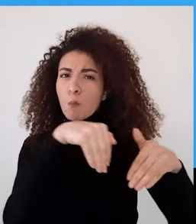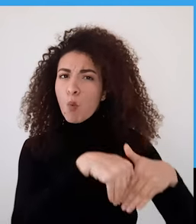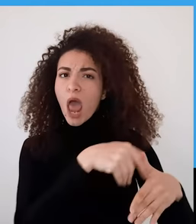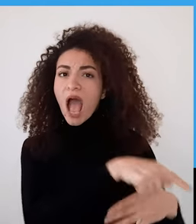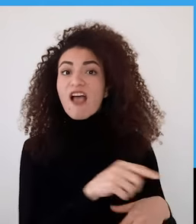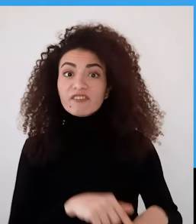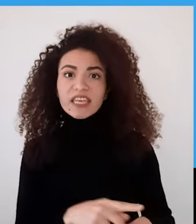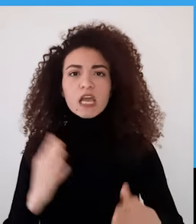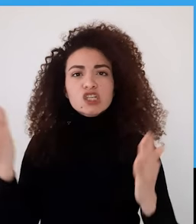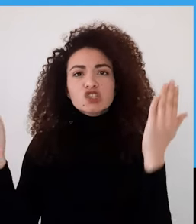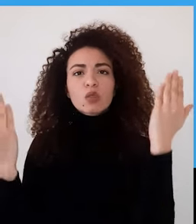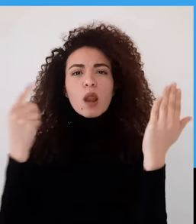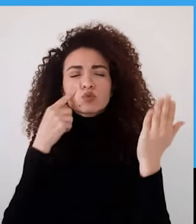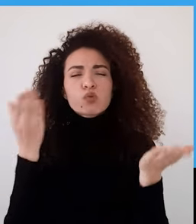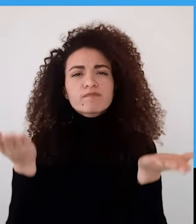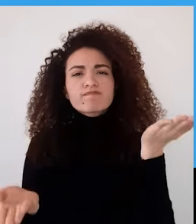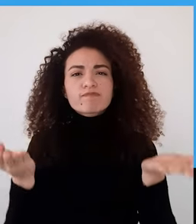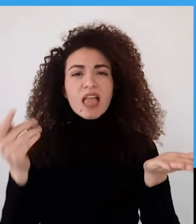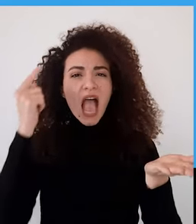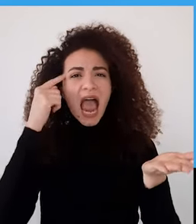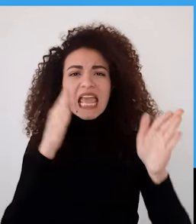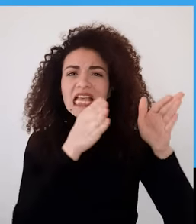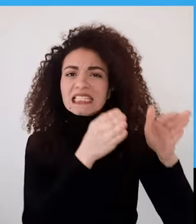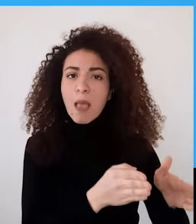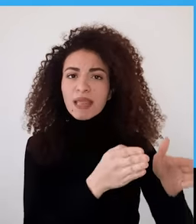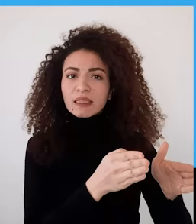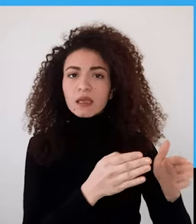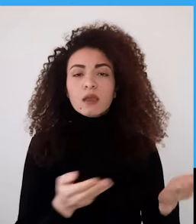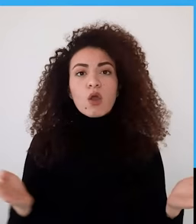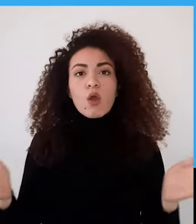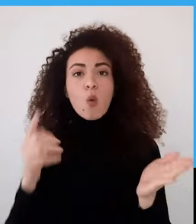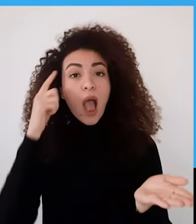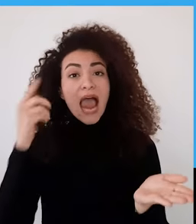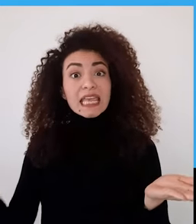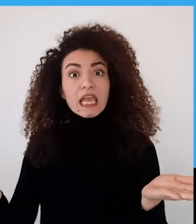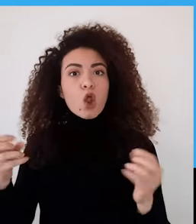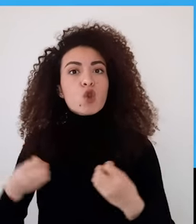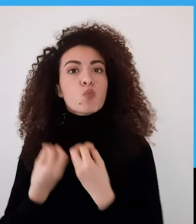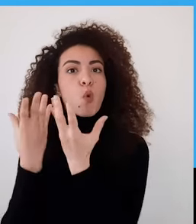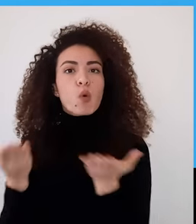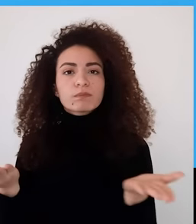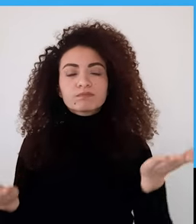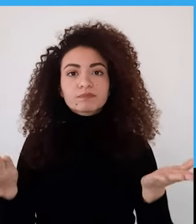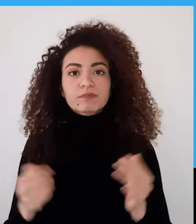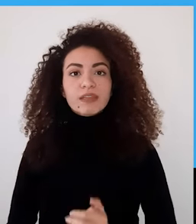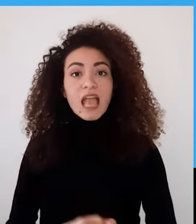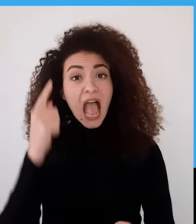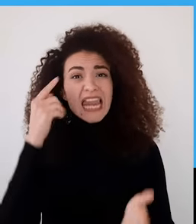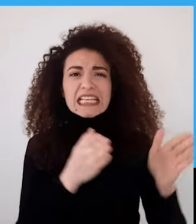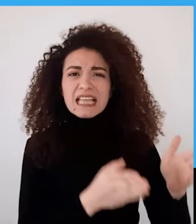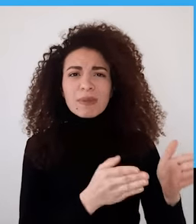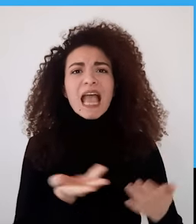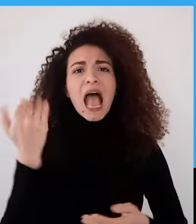للتلخيص، بالملحق عندك جدول مقارنة بين العقليتين. من الملفت للنظر إنه العقلية الثابتة